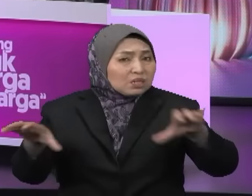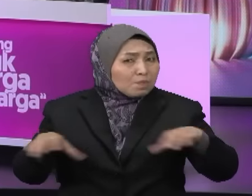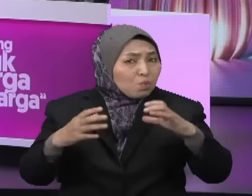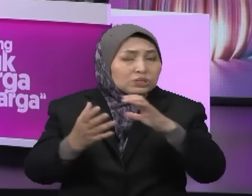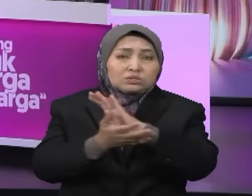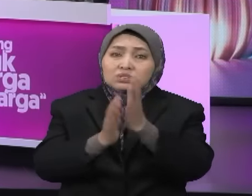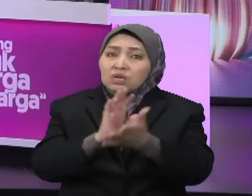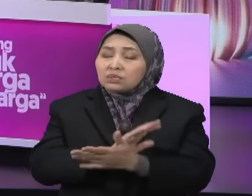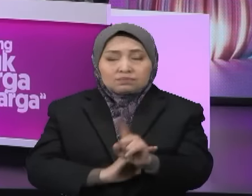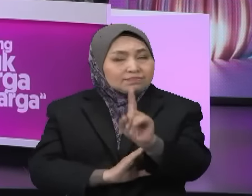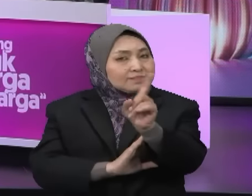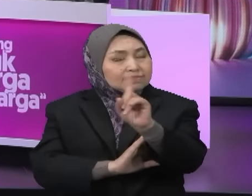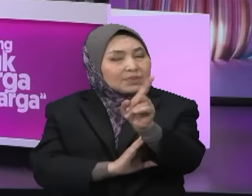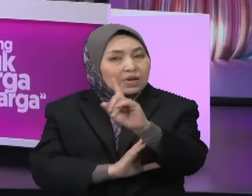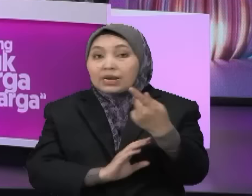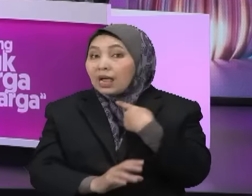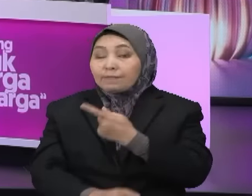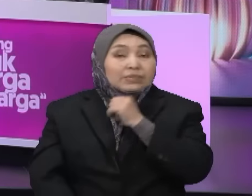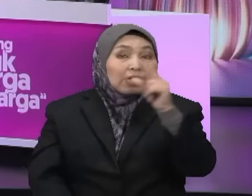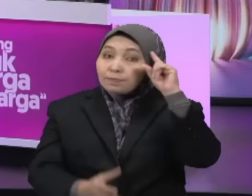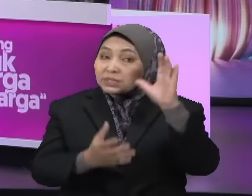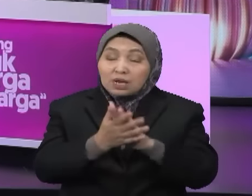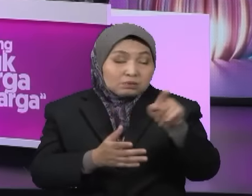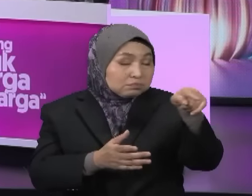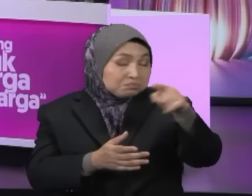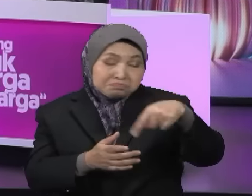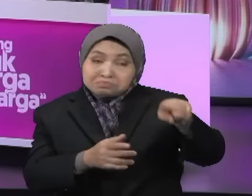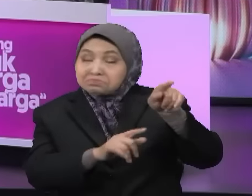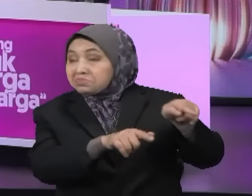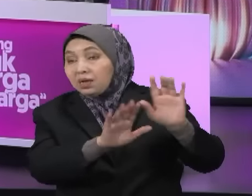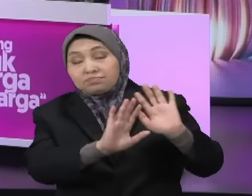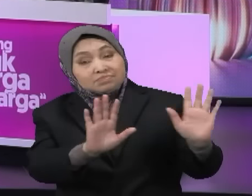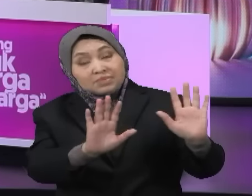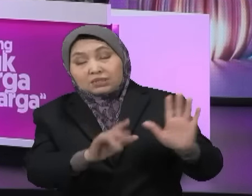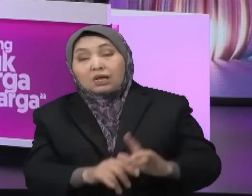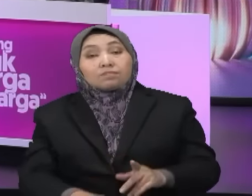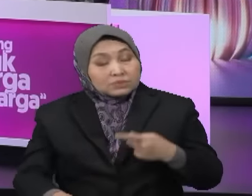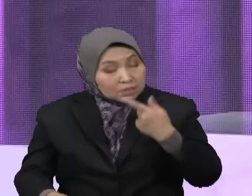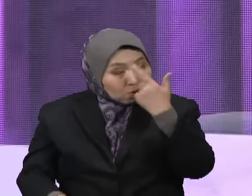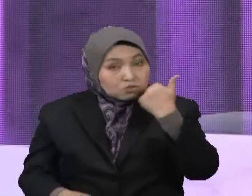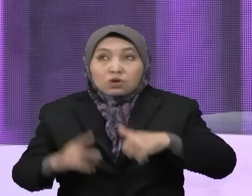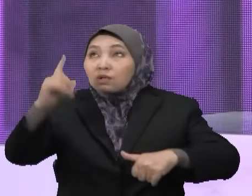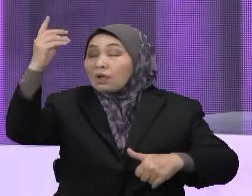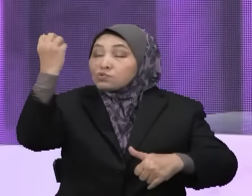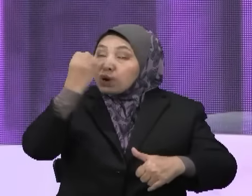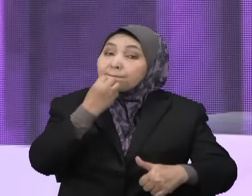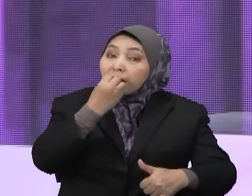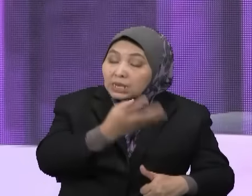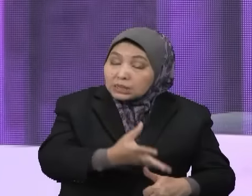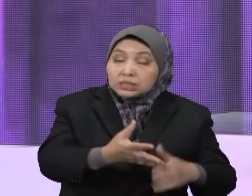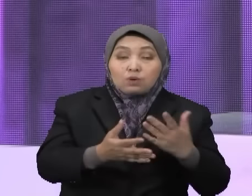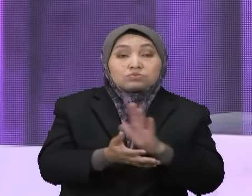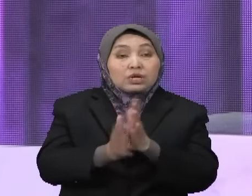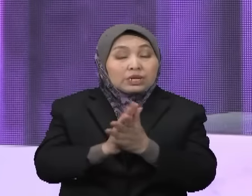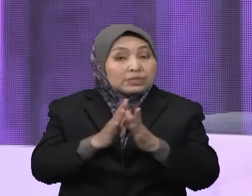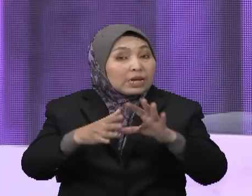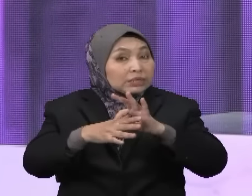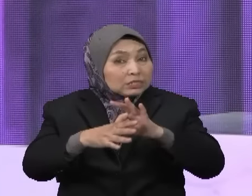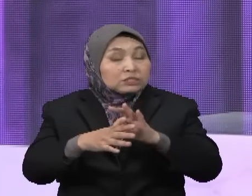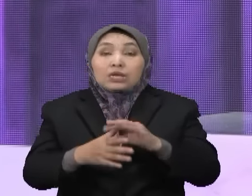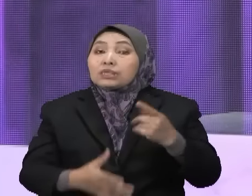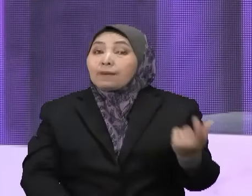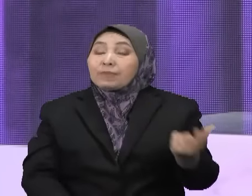maka jangan, kami memang takkan percaya pada kamu. Qad naba'allahu min akhbarikum, ya, Allah telah khabarkan. Ini dalam konteks Nabi